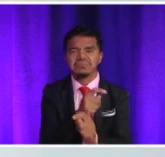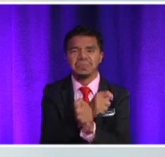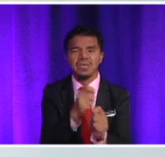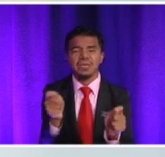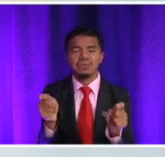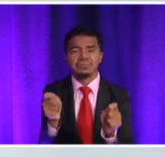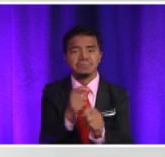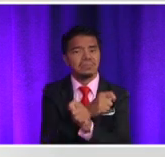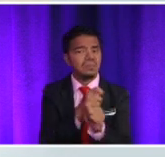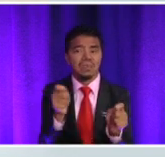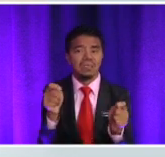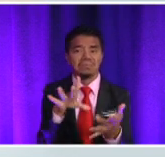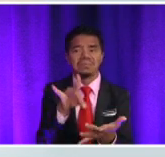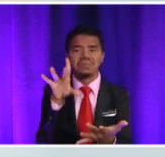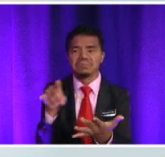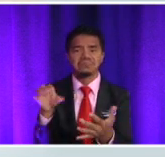Oke mahal